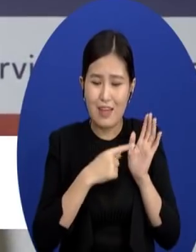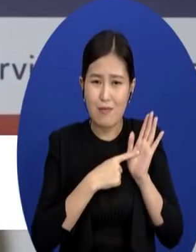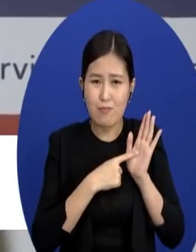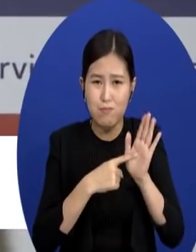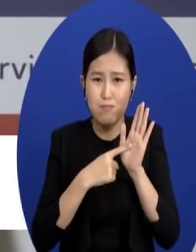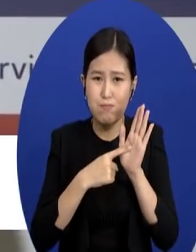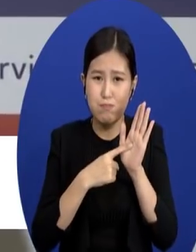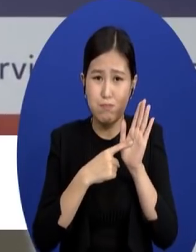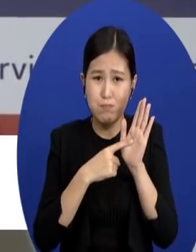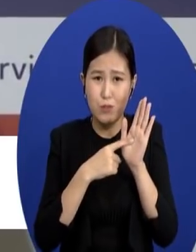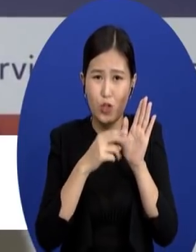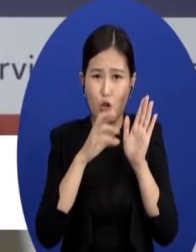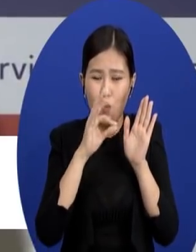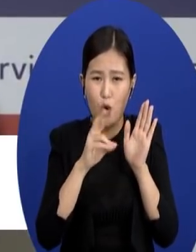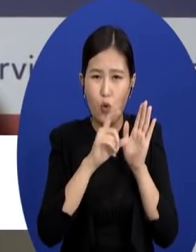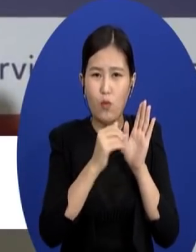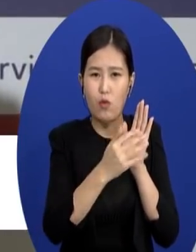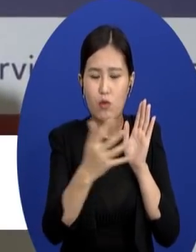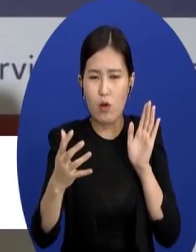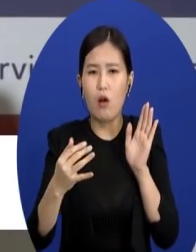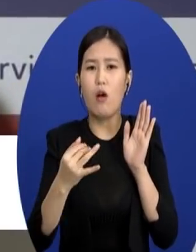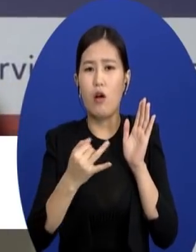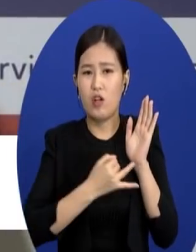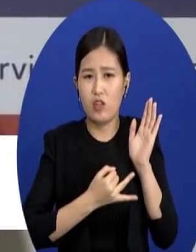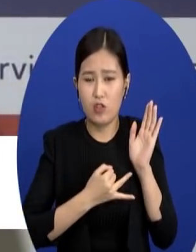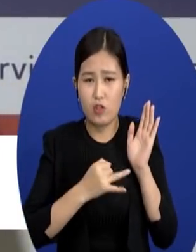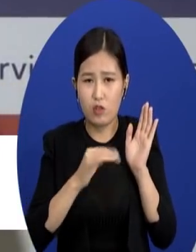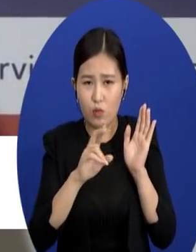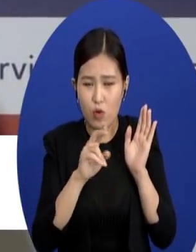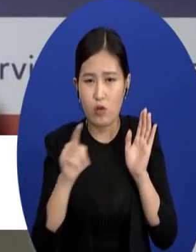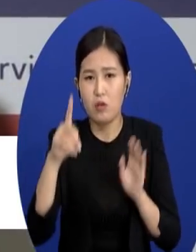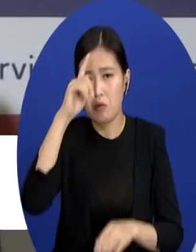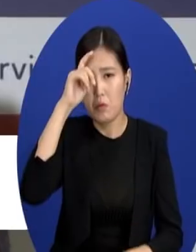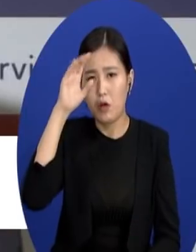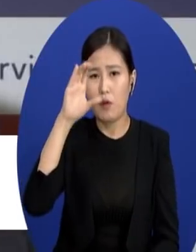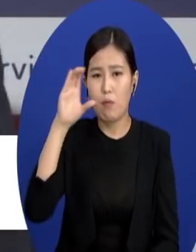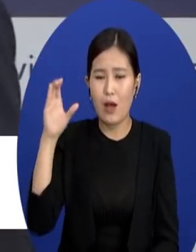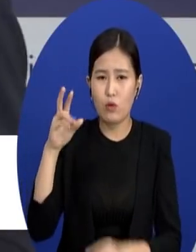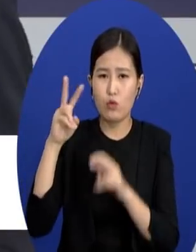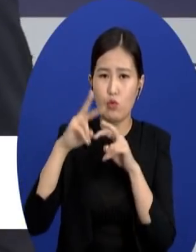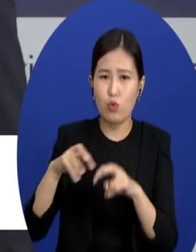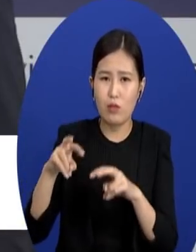нийтийн итгэл бий болоход тустай. Мөн эрүүл мэндийн байгууллагууд болон судалгааны